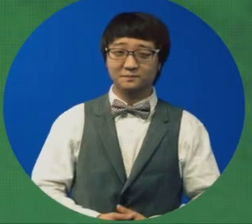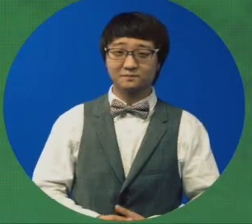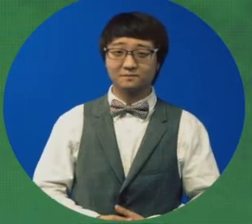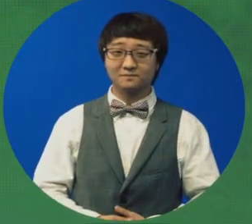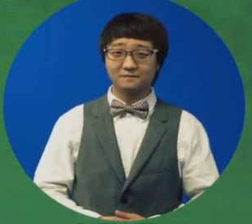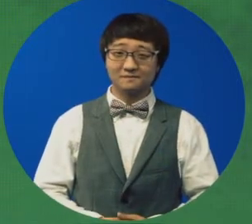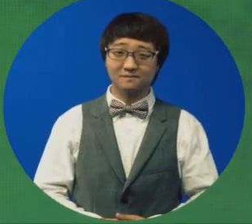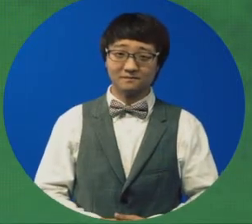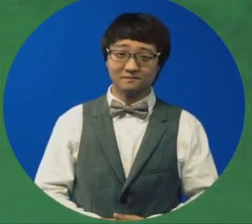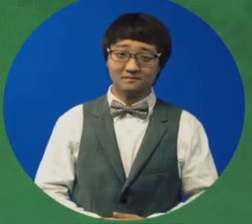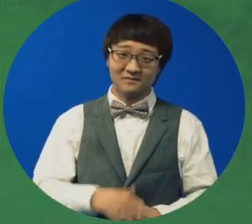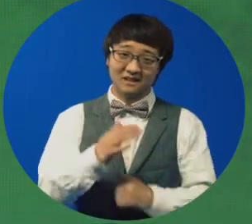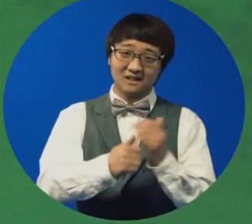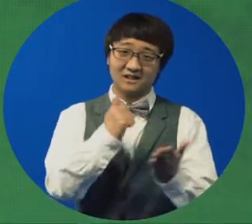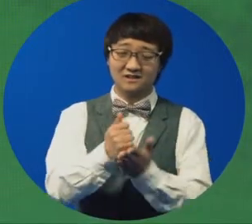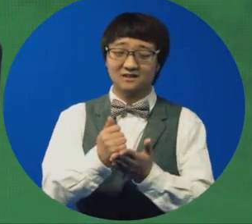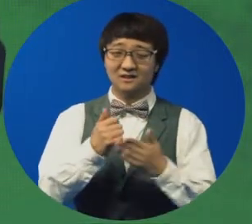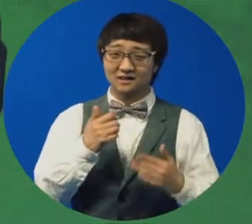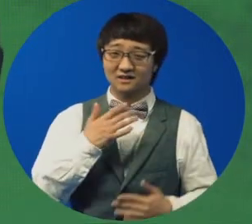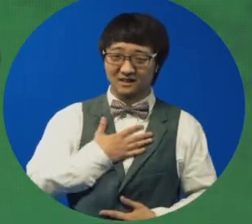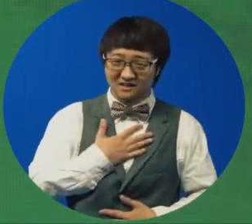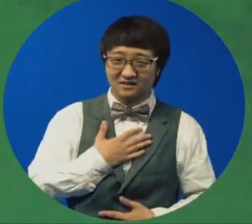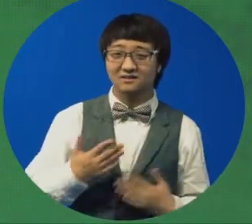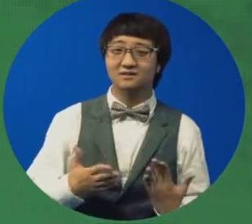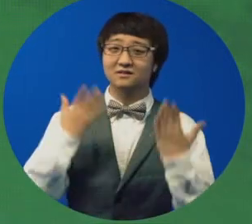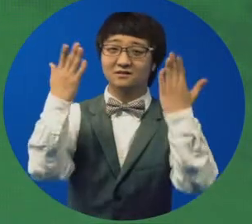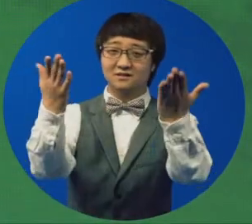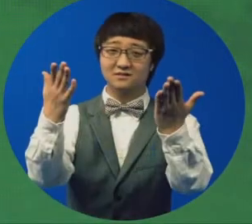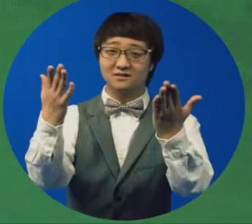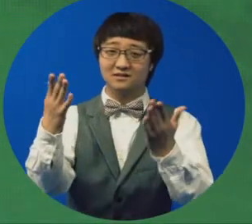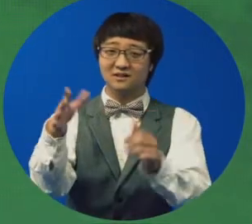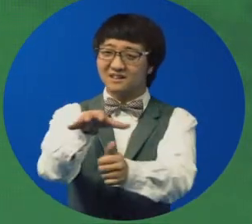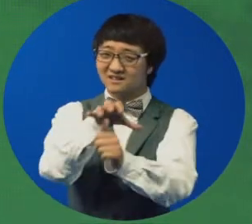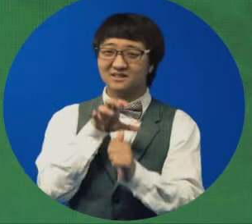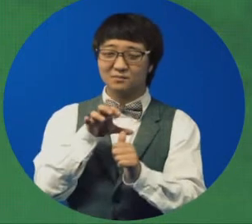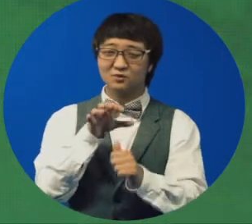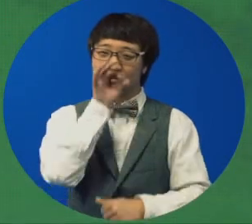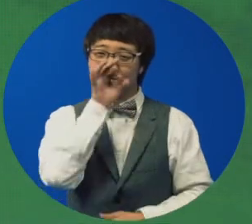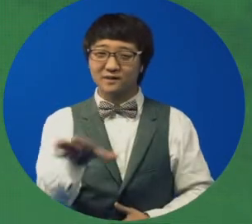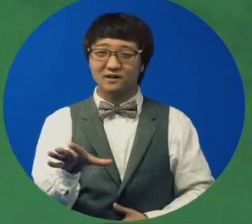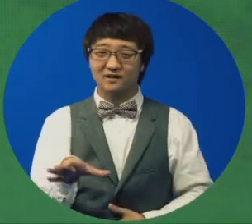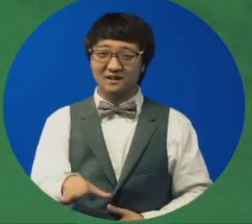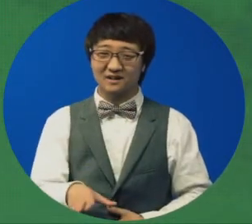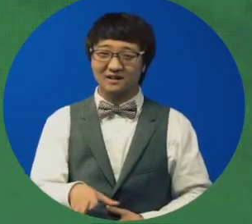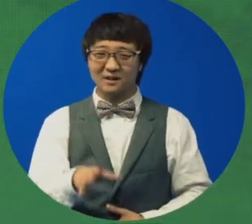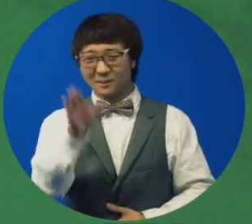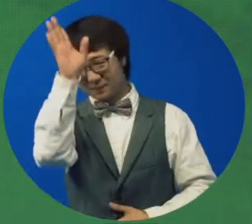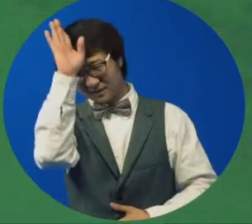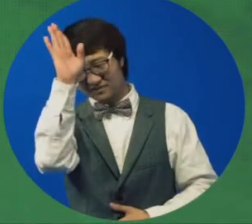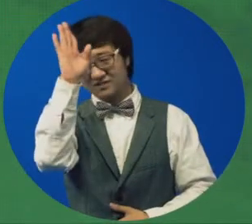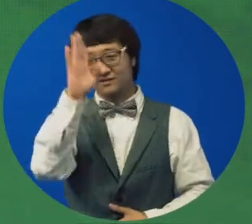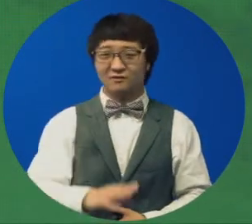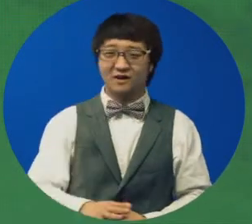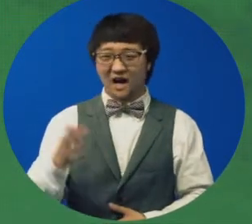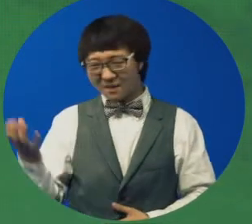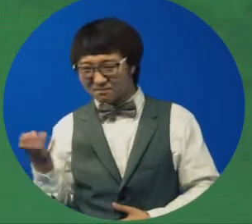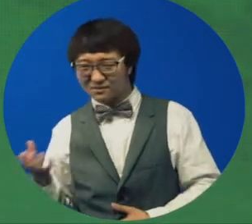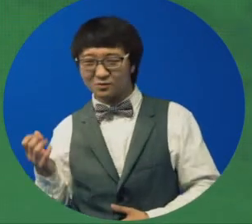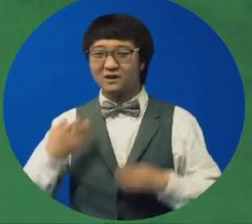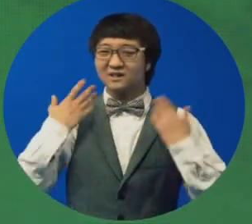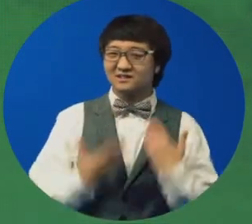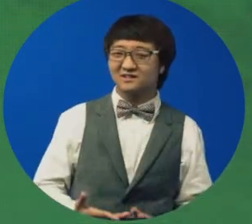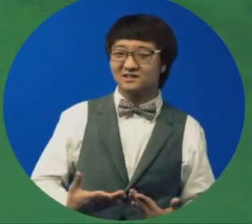그리고 여러분들이 하나님께 드린다고 할 때는요, 쓸만할 때가 아닙니다. 병들고 지치고 수술하고 아프고 너무 아프고 지쳐서 더 이상